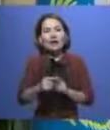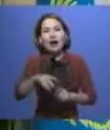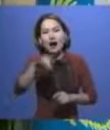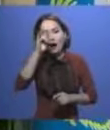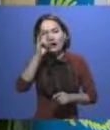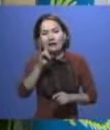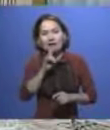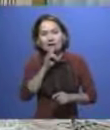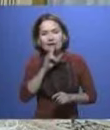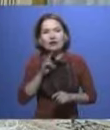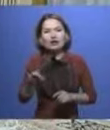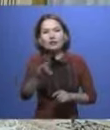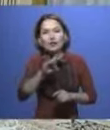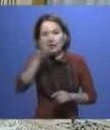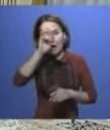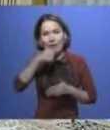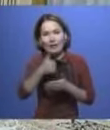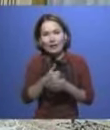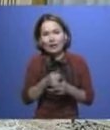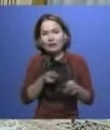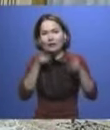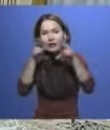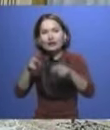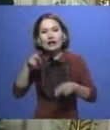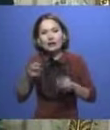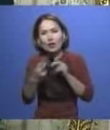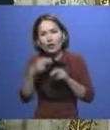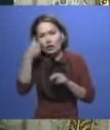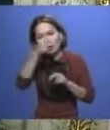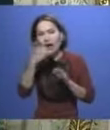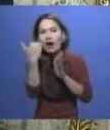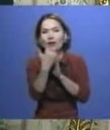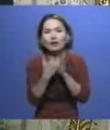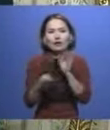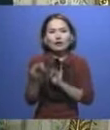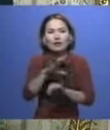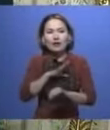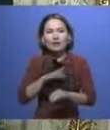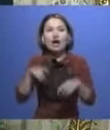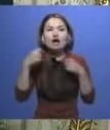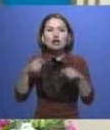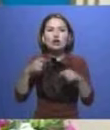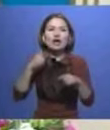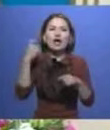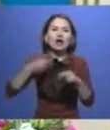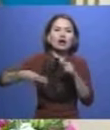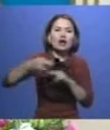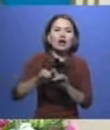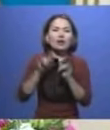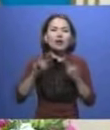Өзбекстанға сапары кезінде жасалған келісімдердің орындалуы барысын талқылады. Сондай-ақ басқосуда сауда-экономикалық, су-энергетикалық, көлік